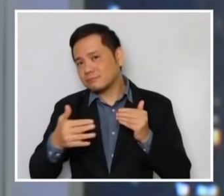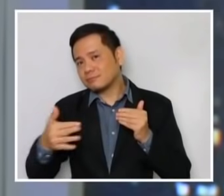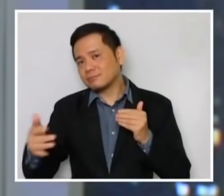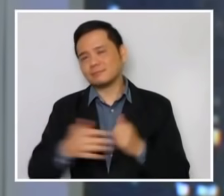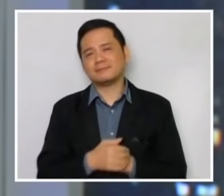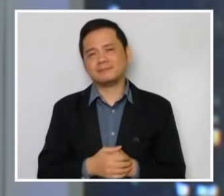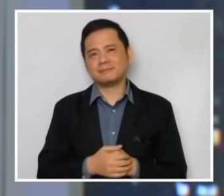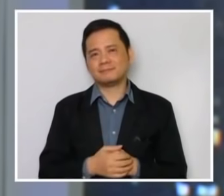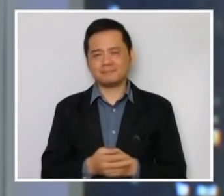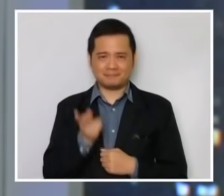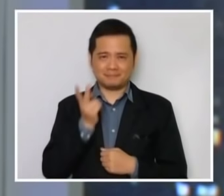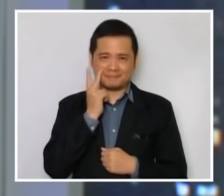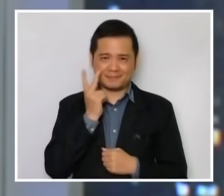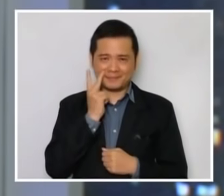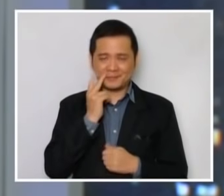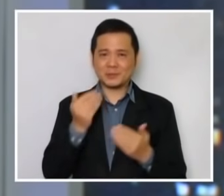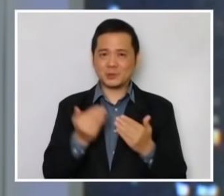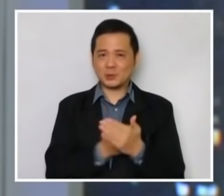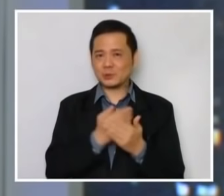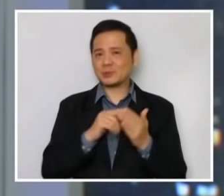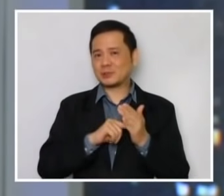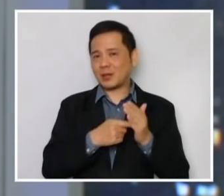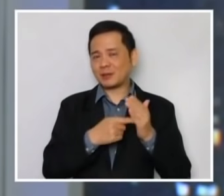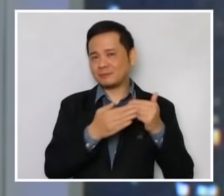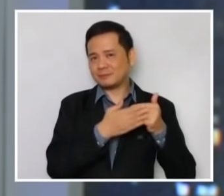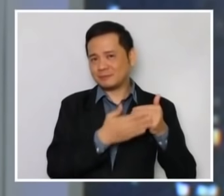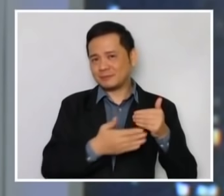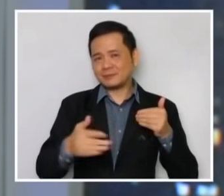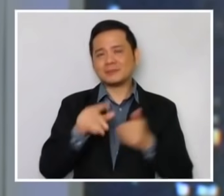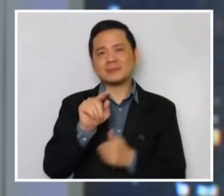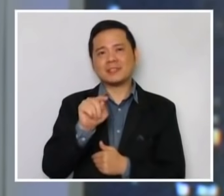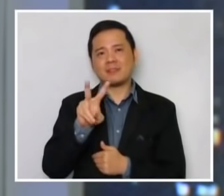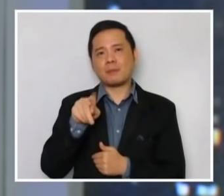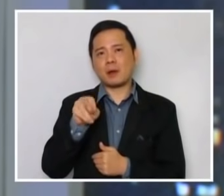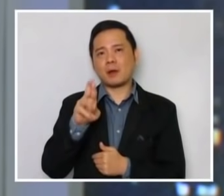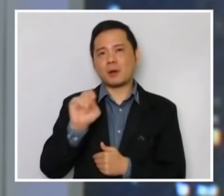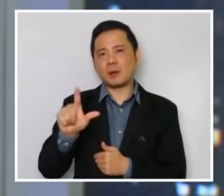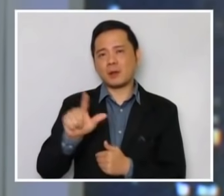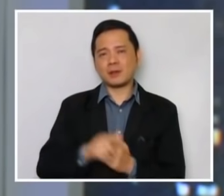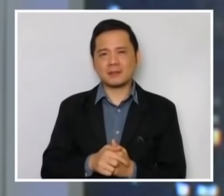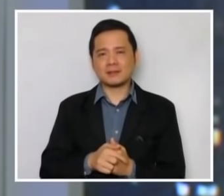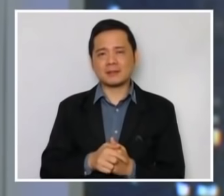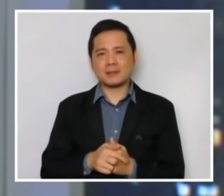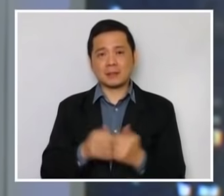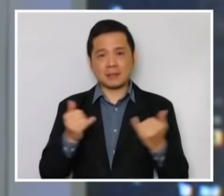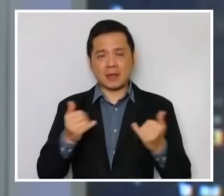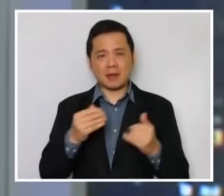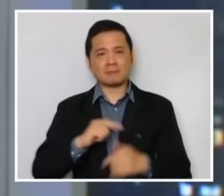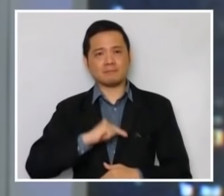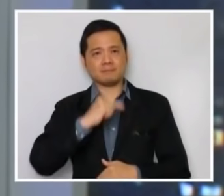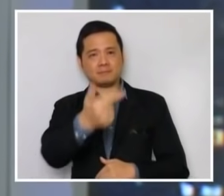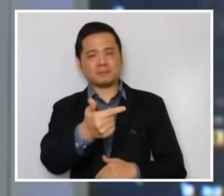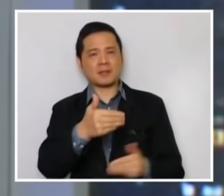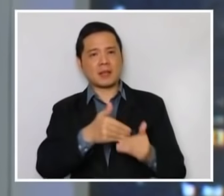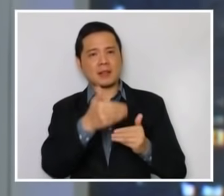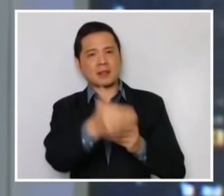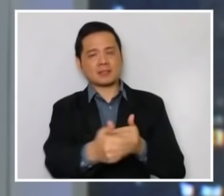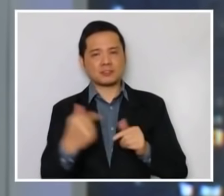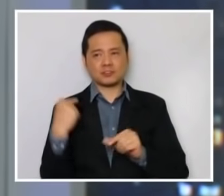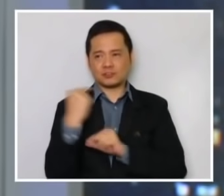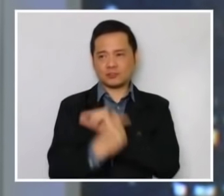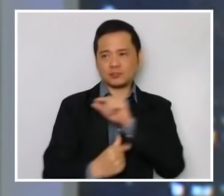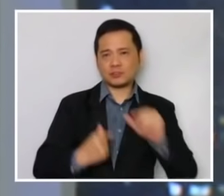ninyo ang bagong simula ng TV Patrol na iniiwan ko sa mga susunod na henerasyon ng mga mamamahayag